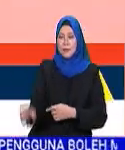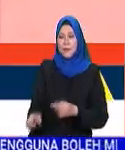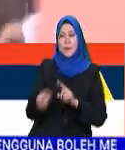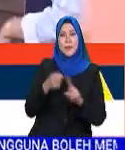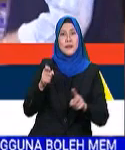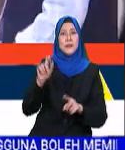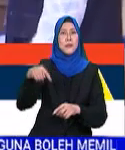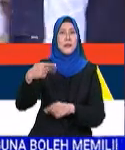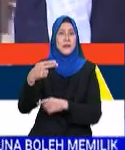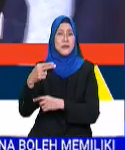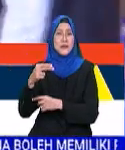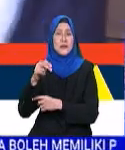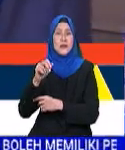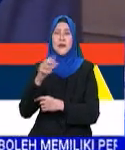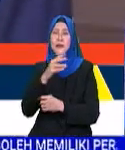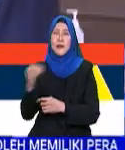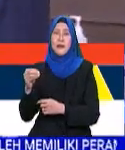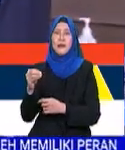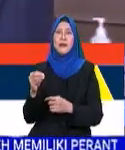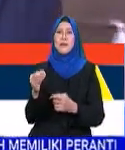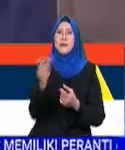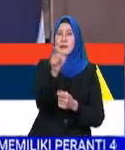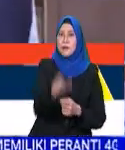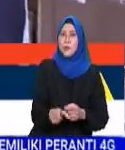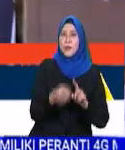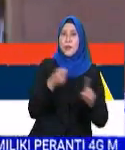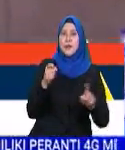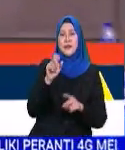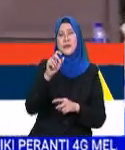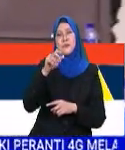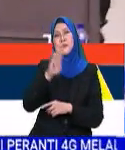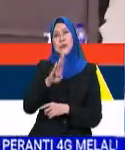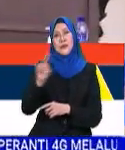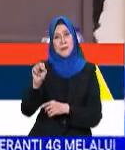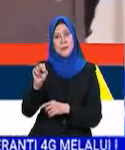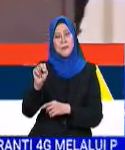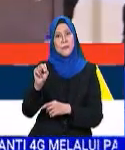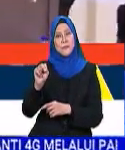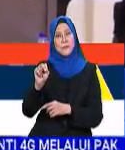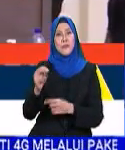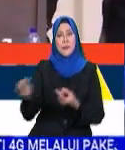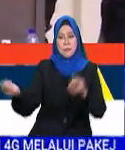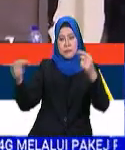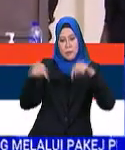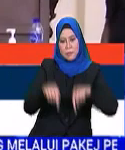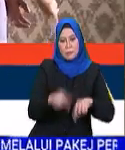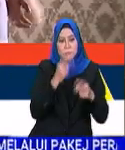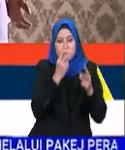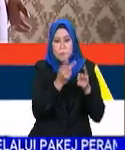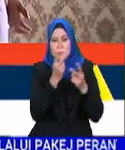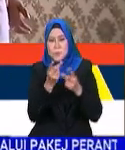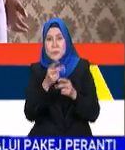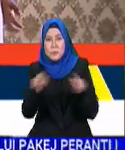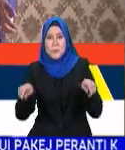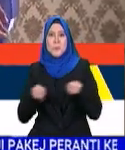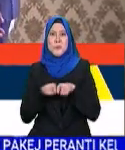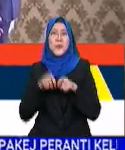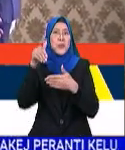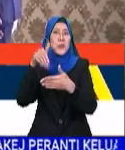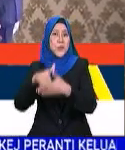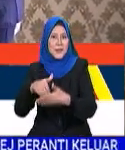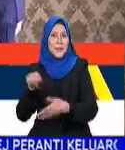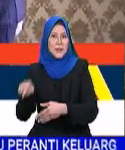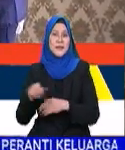Pakatan Harapan Adli Zahari dan calon dari Perikatan Nasional Muhammad Al-Afi Yahya hadir meninjau di pusat mengundi ini. Saya